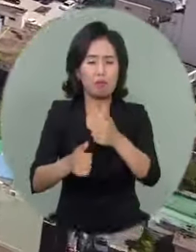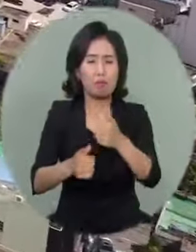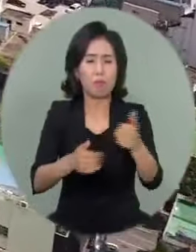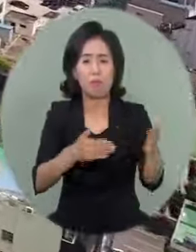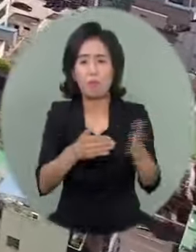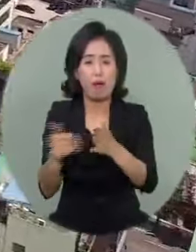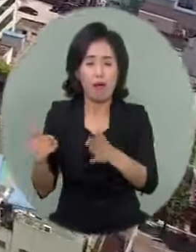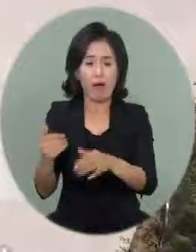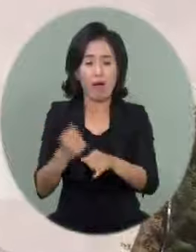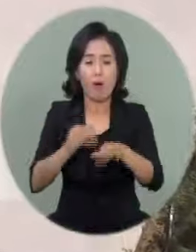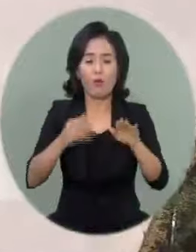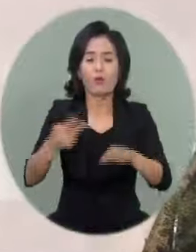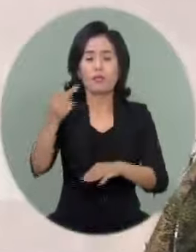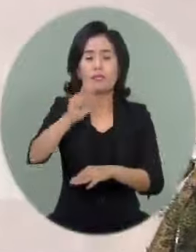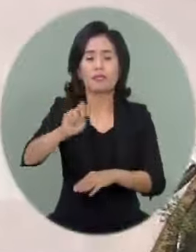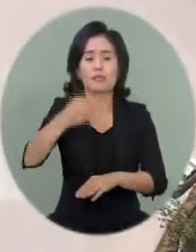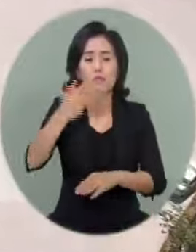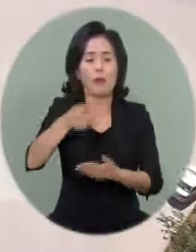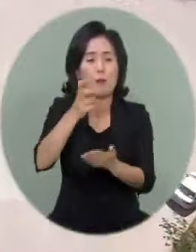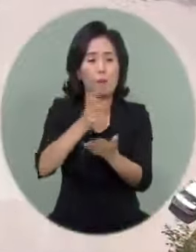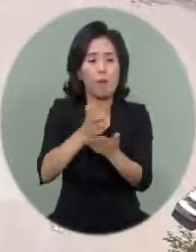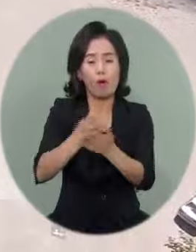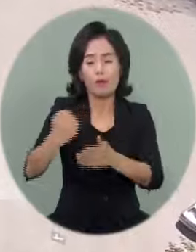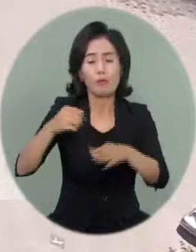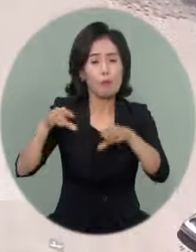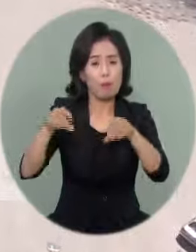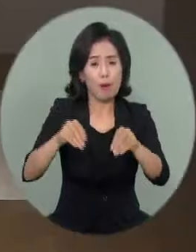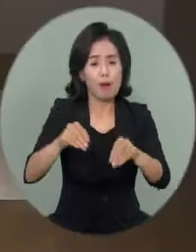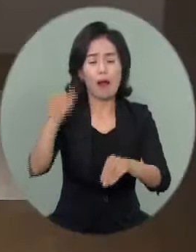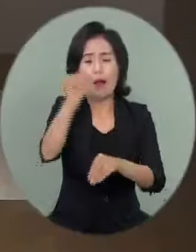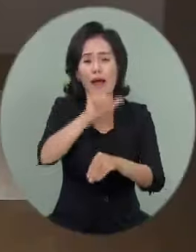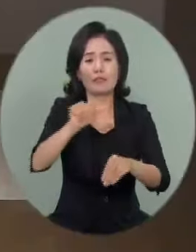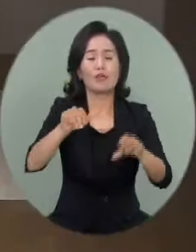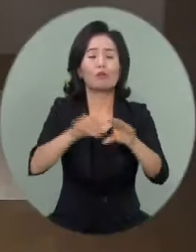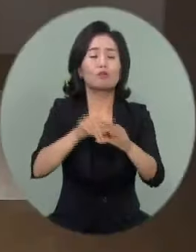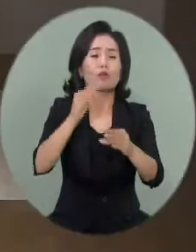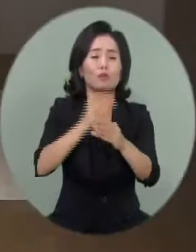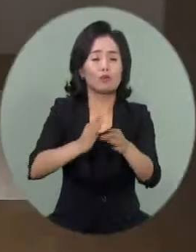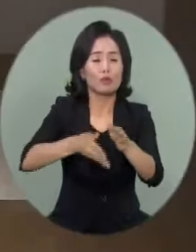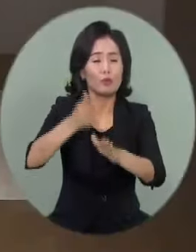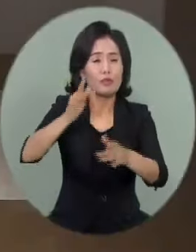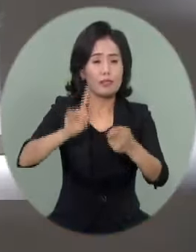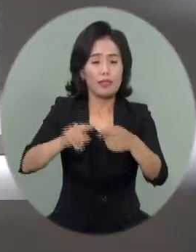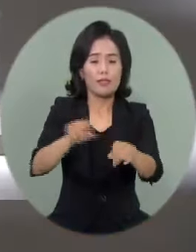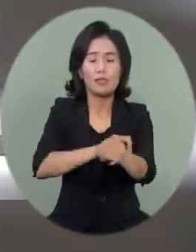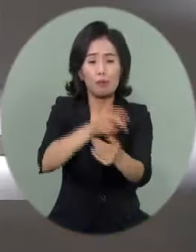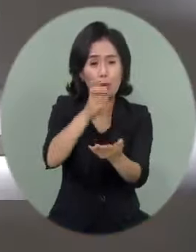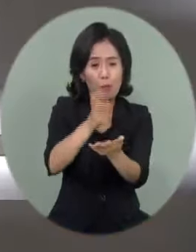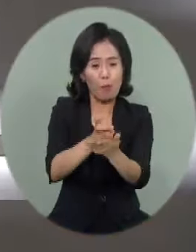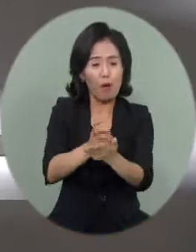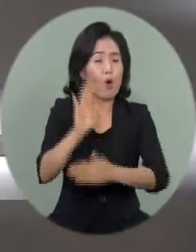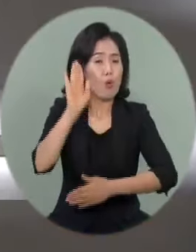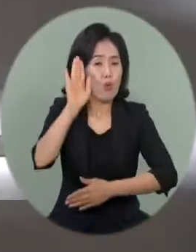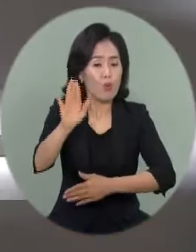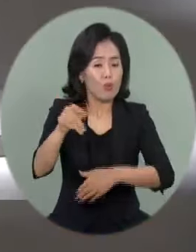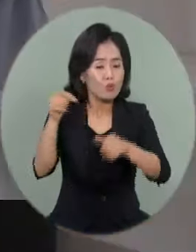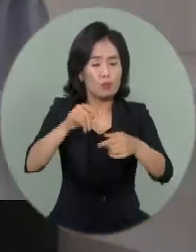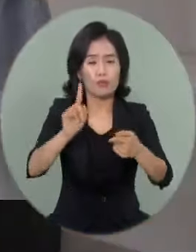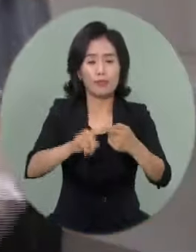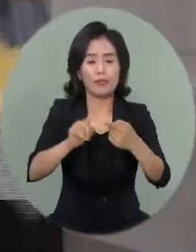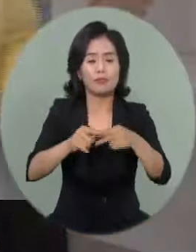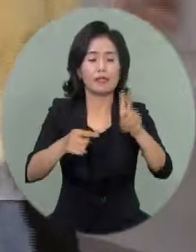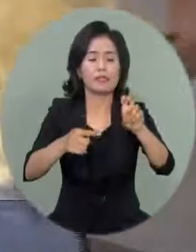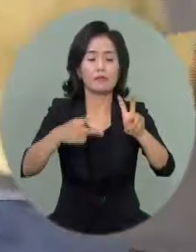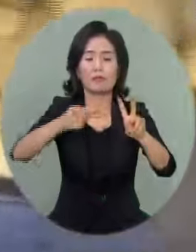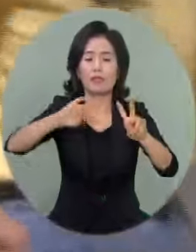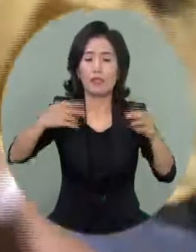오는 2028년으로 법안 효력이 종료되는 아시아문화 도시조성에 관한 특별법 후속조치도 22대